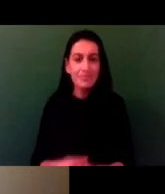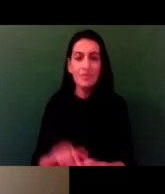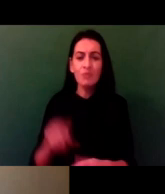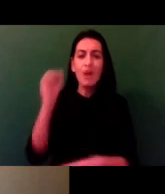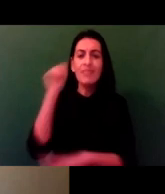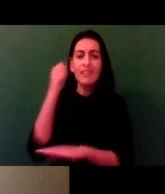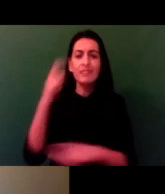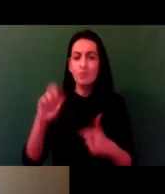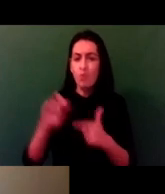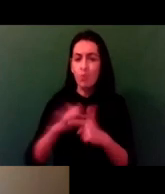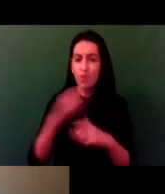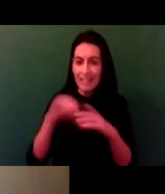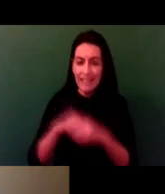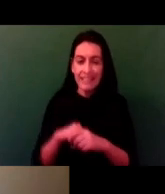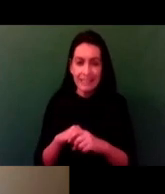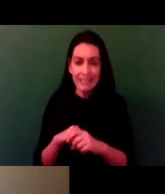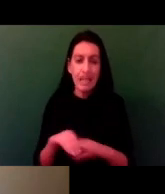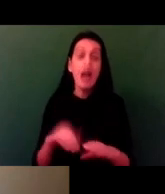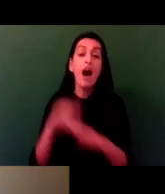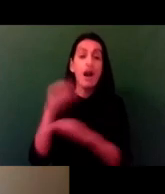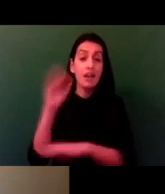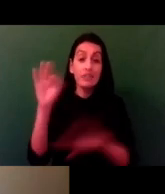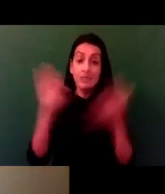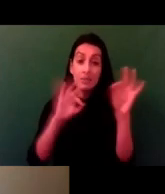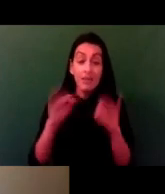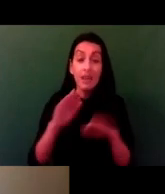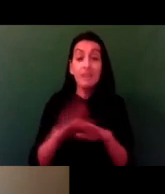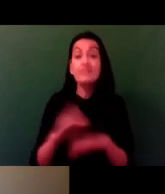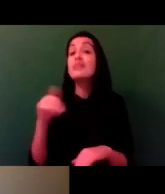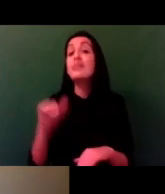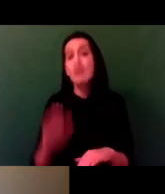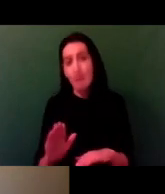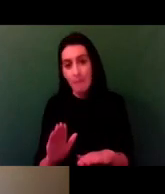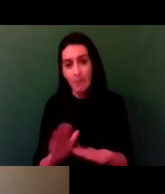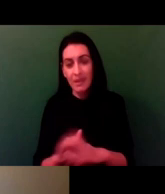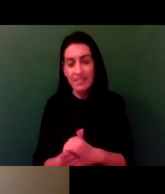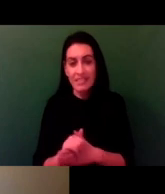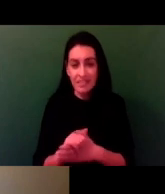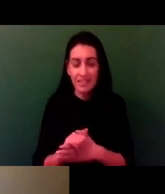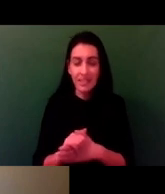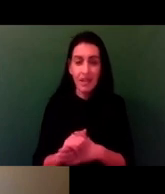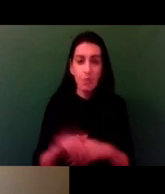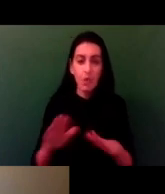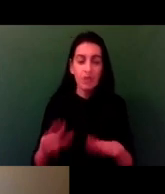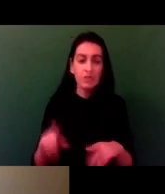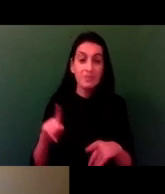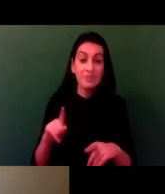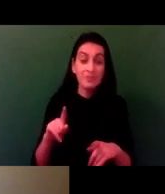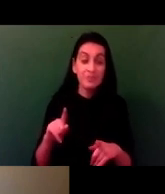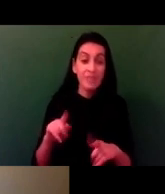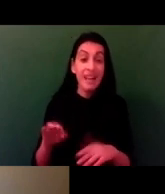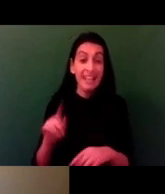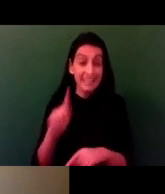filan tasarlayabiliriz tasarımcı olarak. Olay kendiliğinden oluşur, kontrolsüzdür. Yani bunu tasarlamaya çalışmanın